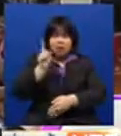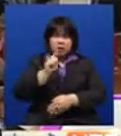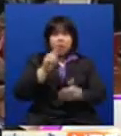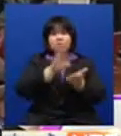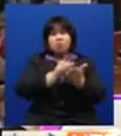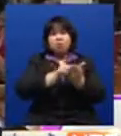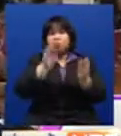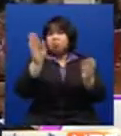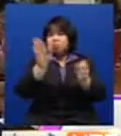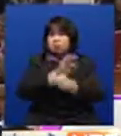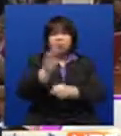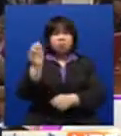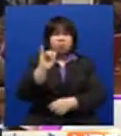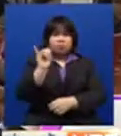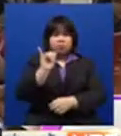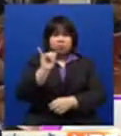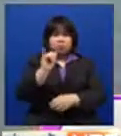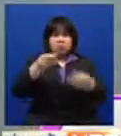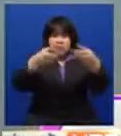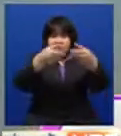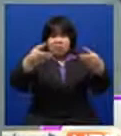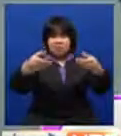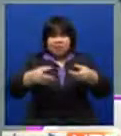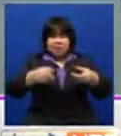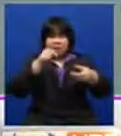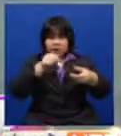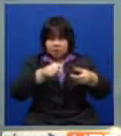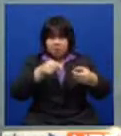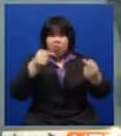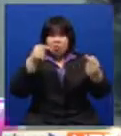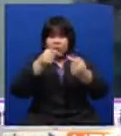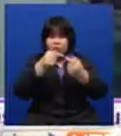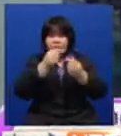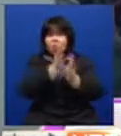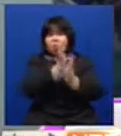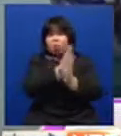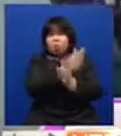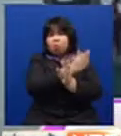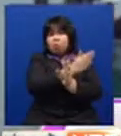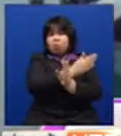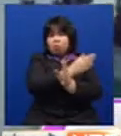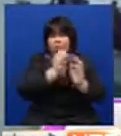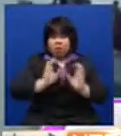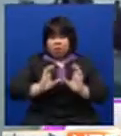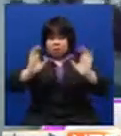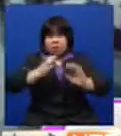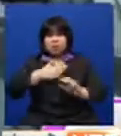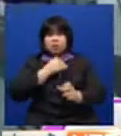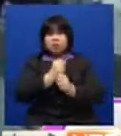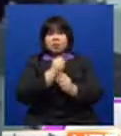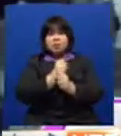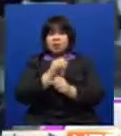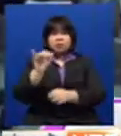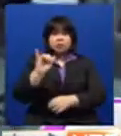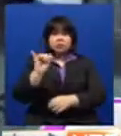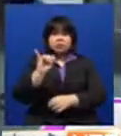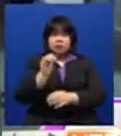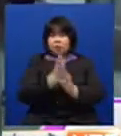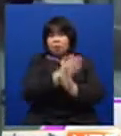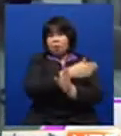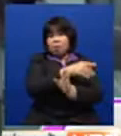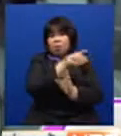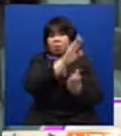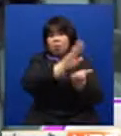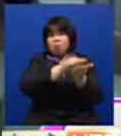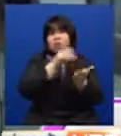ถ้วนเนื่องจากรายงานดังกล่าวค่ะพิจารณาจากข้อมูลในช่วงก่อนที่รัฐบาลชุดนี้จะเข้ามาบริหารประเทศทั้งนี้